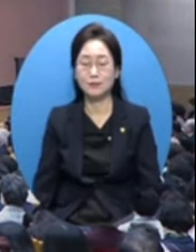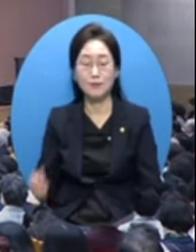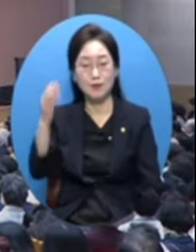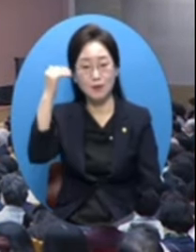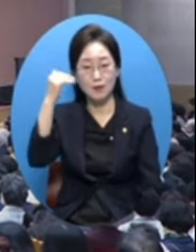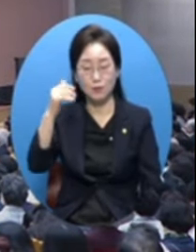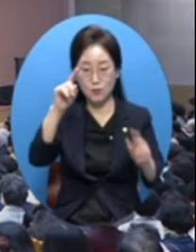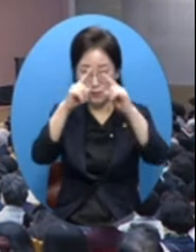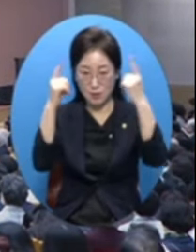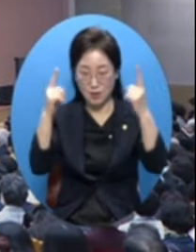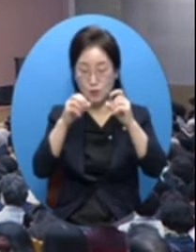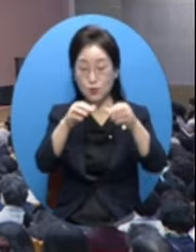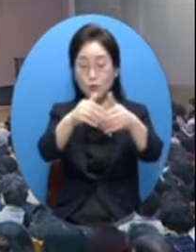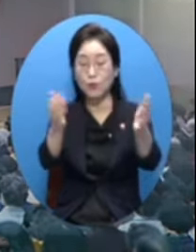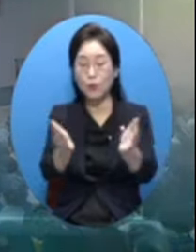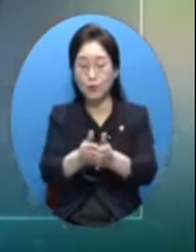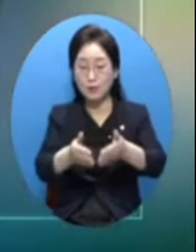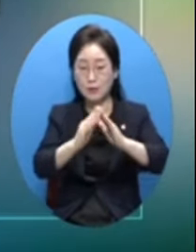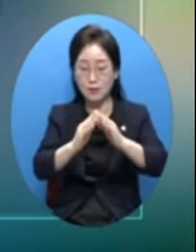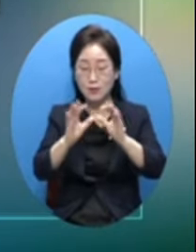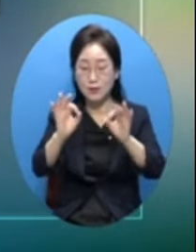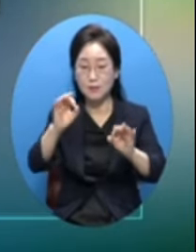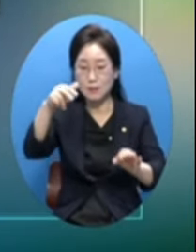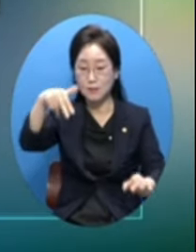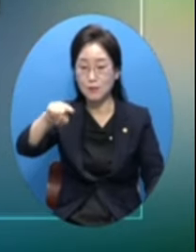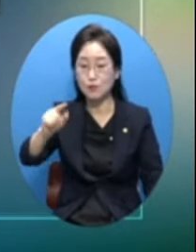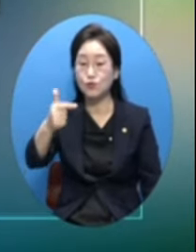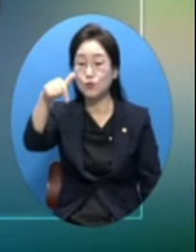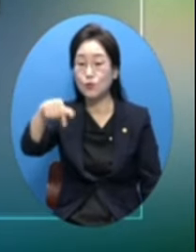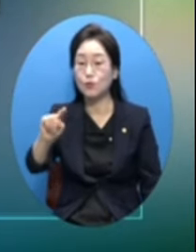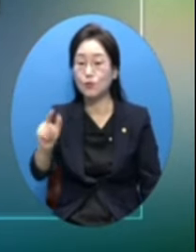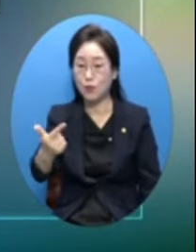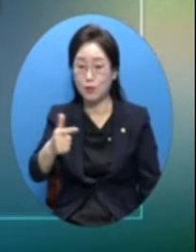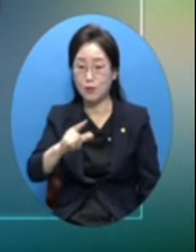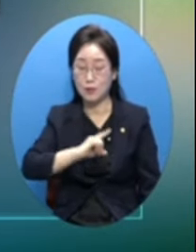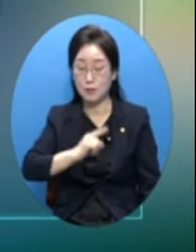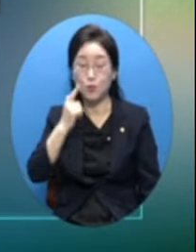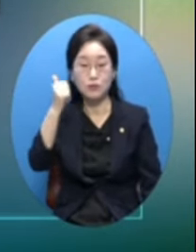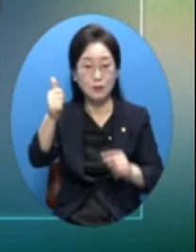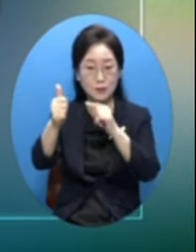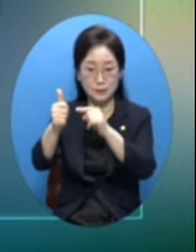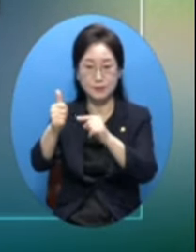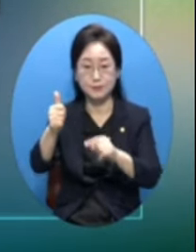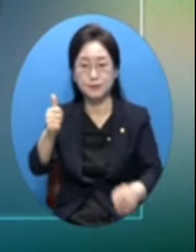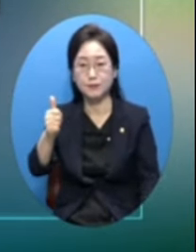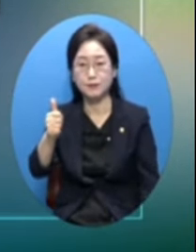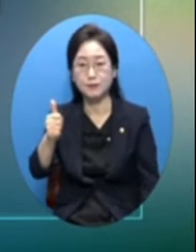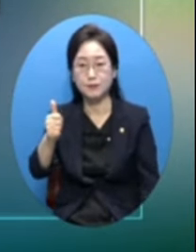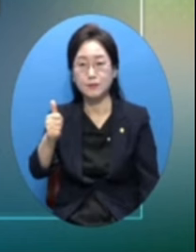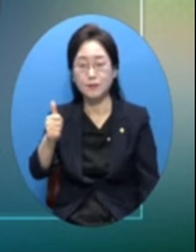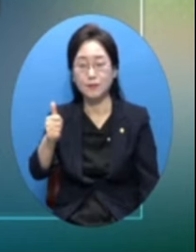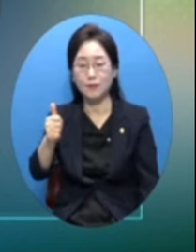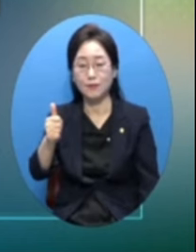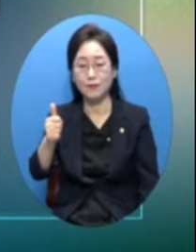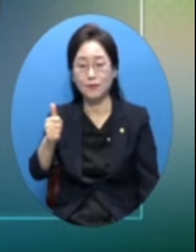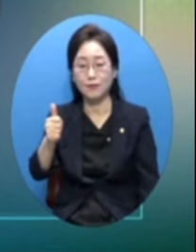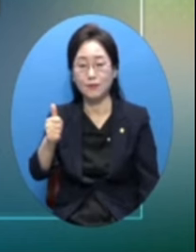한국대학생 선교회를 창립한 김준곤 목사님이 계십니다. 이 김준곤 목사님께서